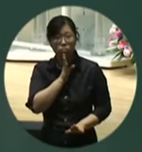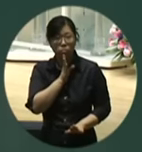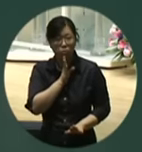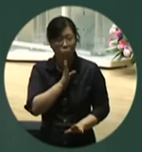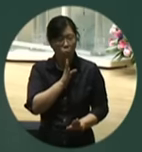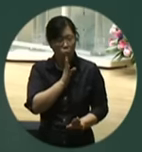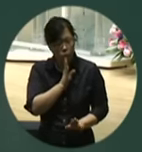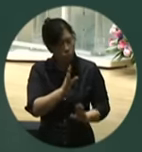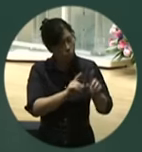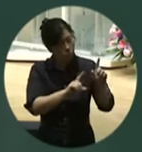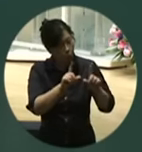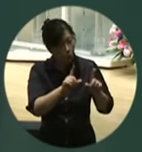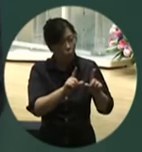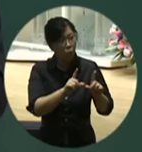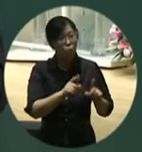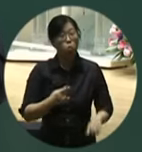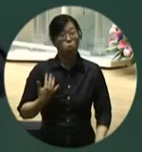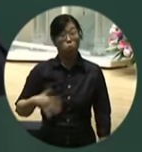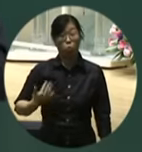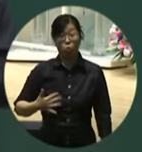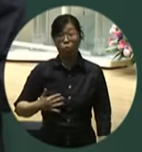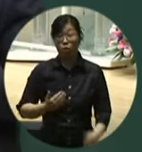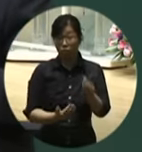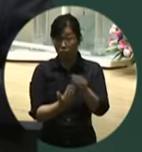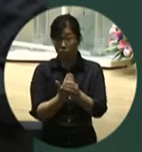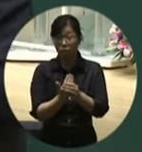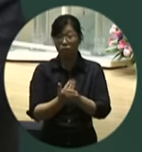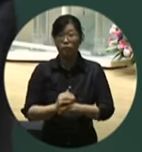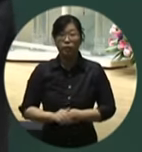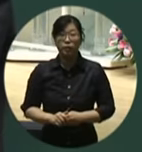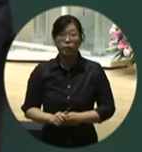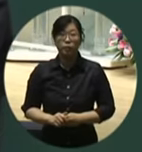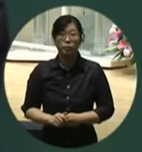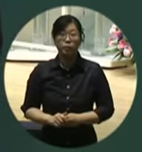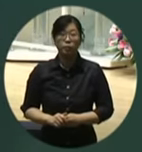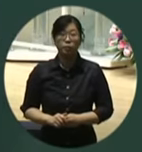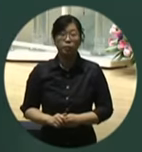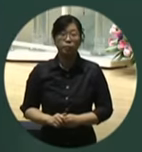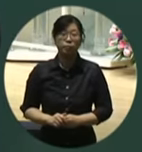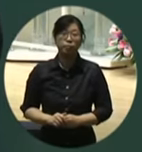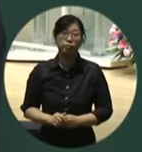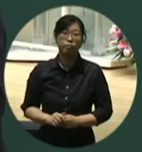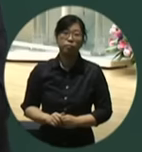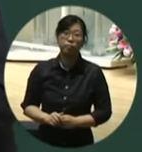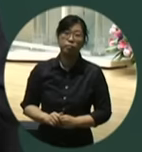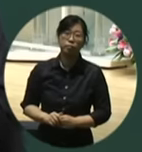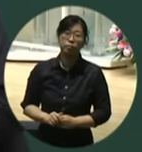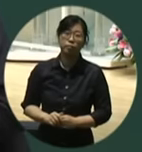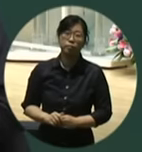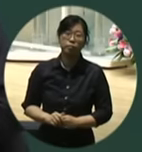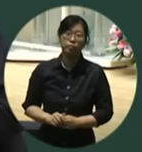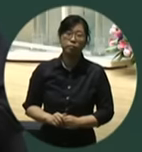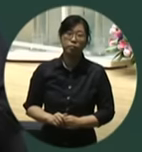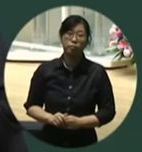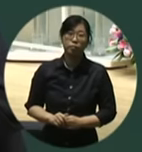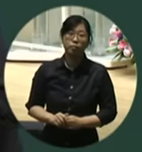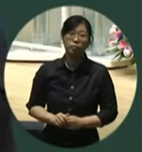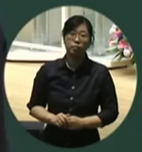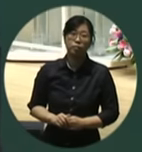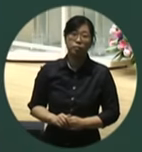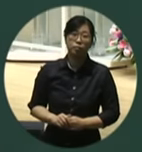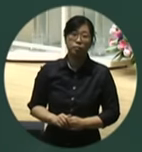but think of it as something that really happened. This is tremendous. 더 중요한 게 나옵니다. And something even more important. 이 라합이 숨기고